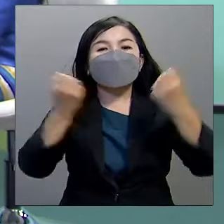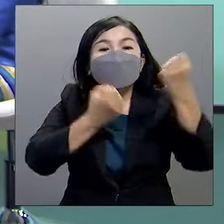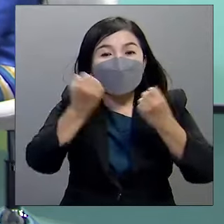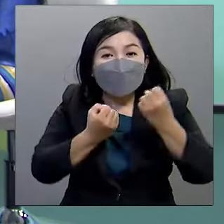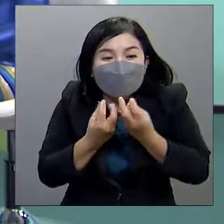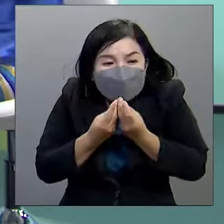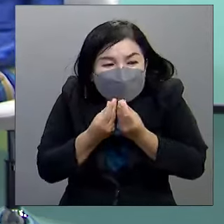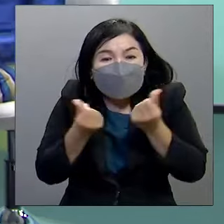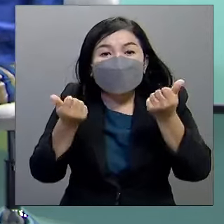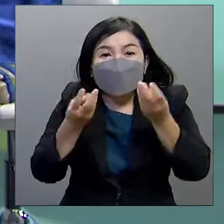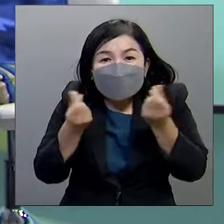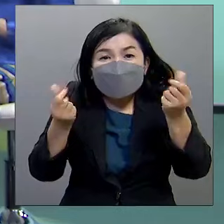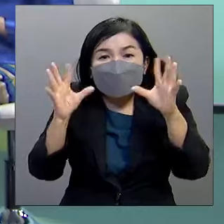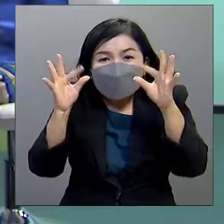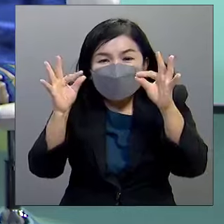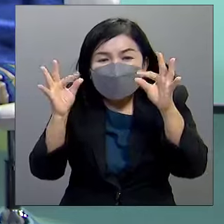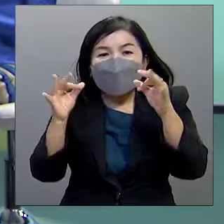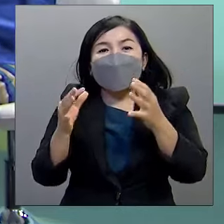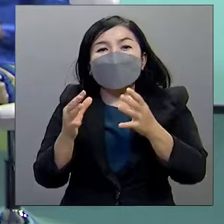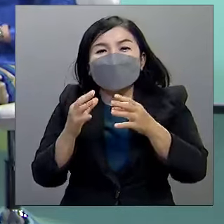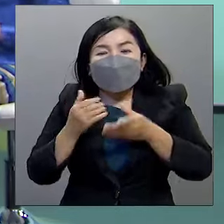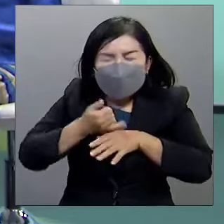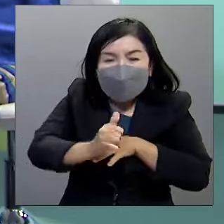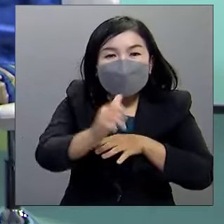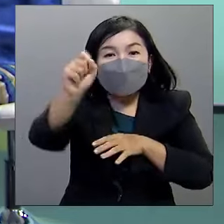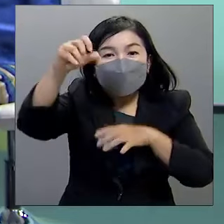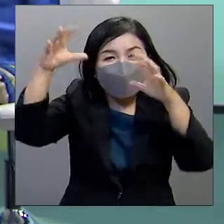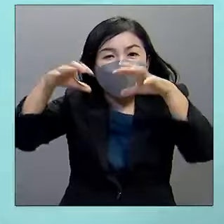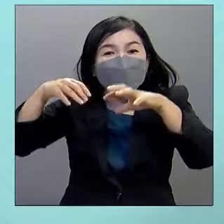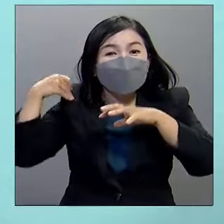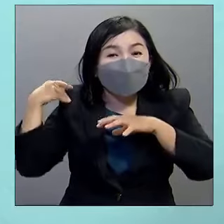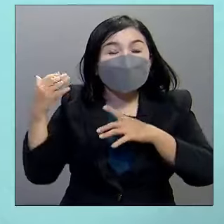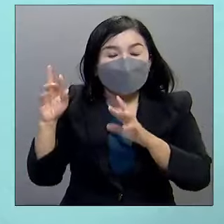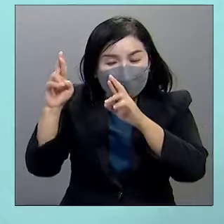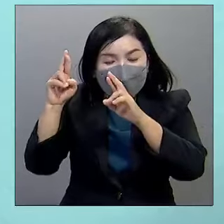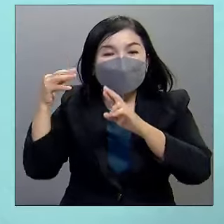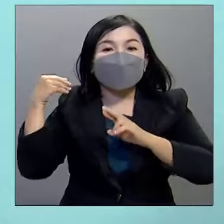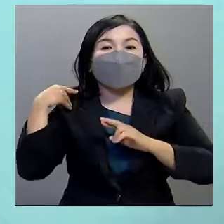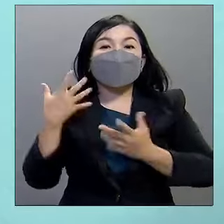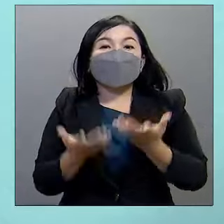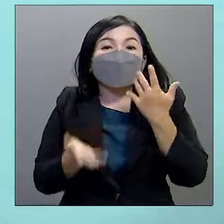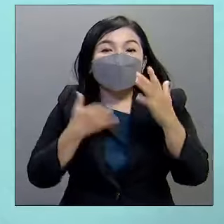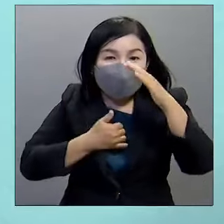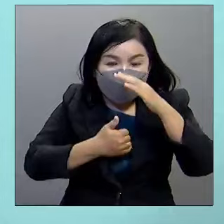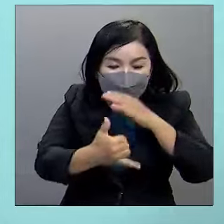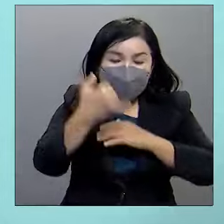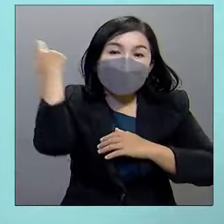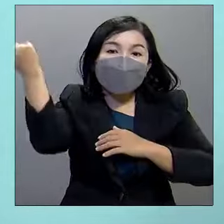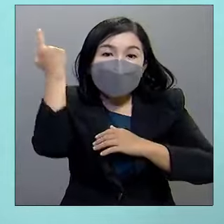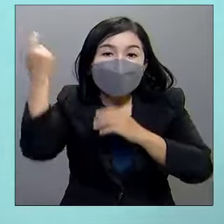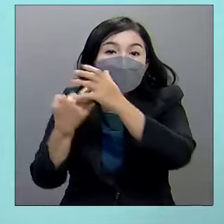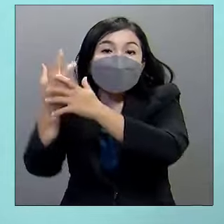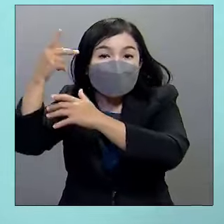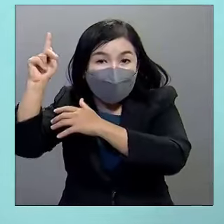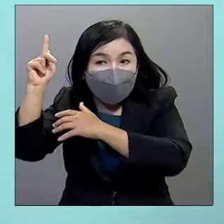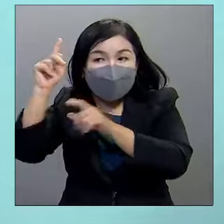ร่มีอะไรอยู่แล้วต้องไปเที่ยวด้วยความระวังค่ะ แล้วก็อีกหนึ่งทางเลือกนะคะคุณผู้ชมในเรื่องของการจะเข้าไปที่พื้นที่อุทยานแห่งชาติเ